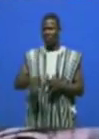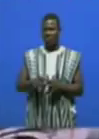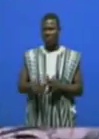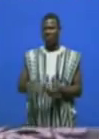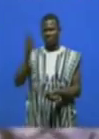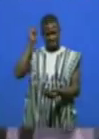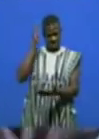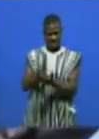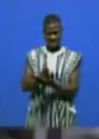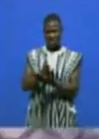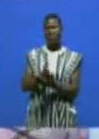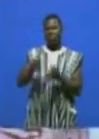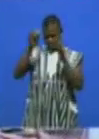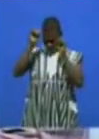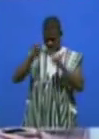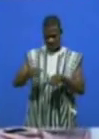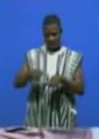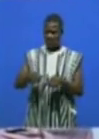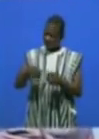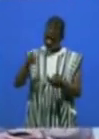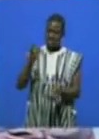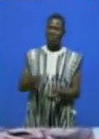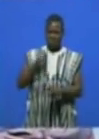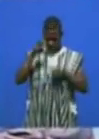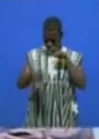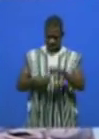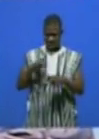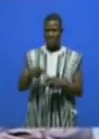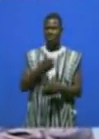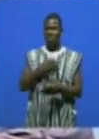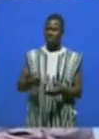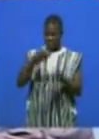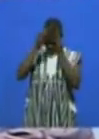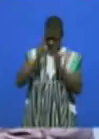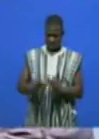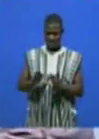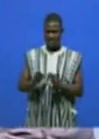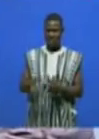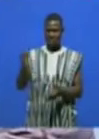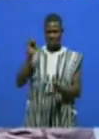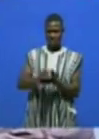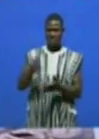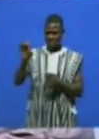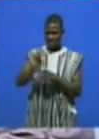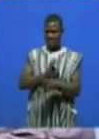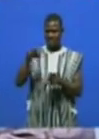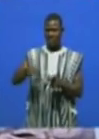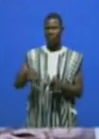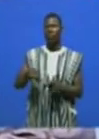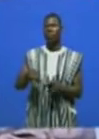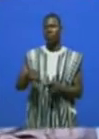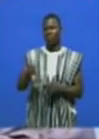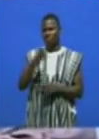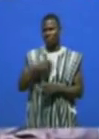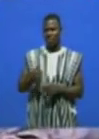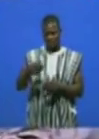l'audience afin de statuer et c'est ça assez c'est assez cet exercice a que pour que le juge